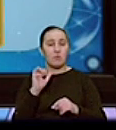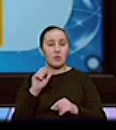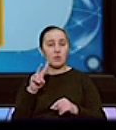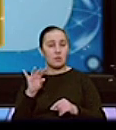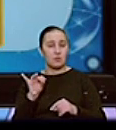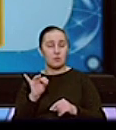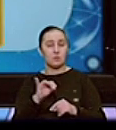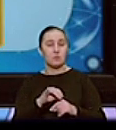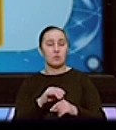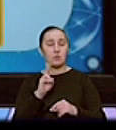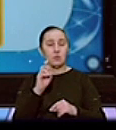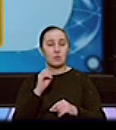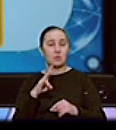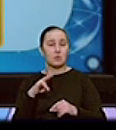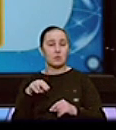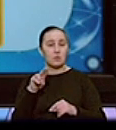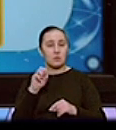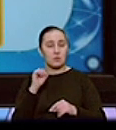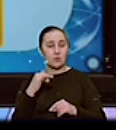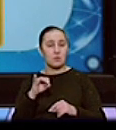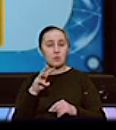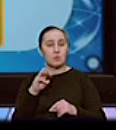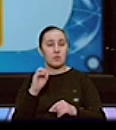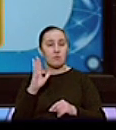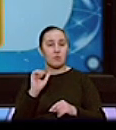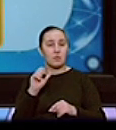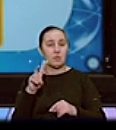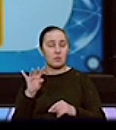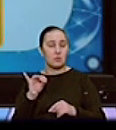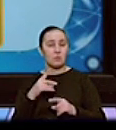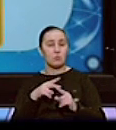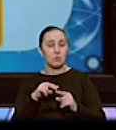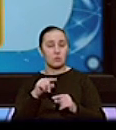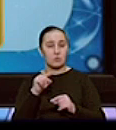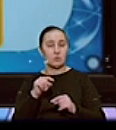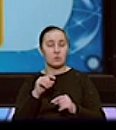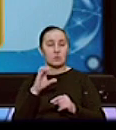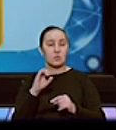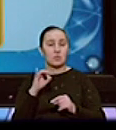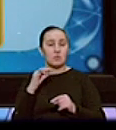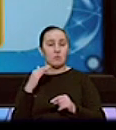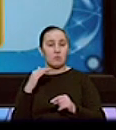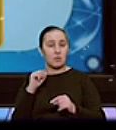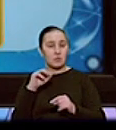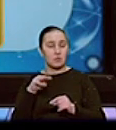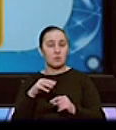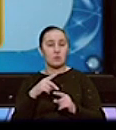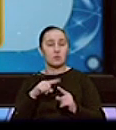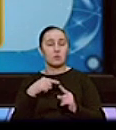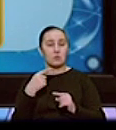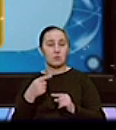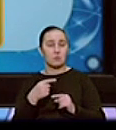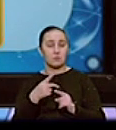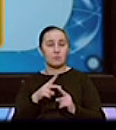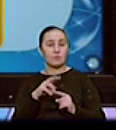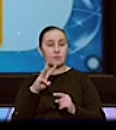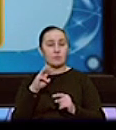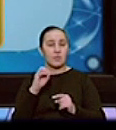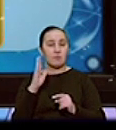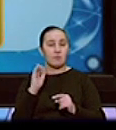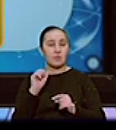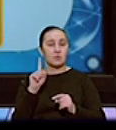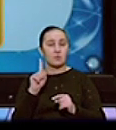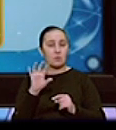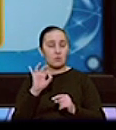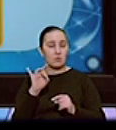Mevali. Qanday? Mevali bu esa sifat. Keyingisi